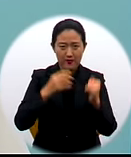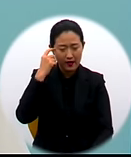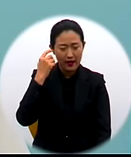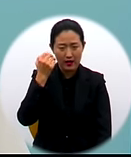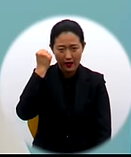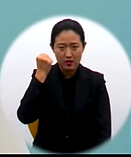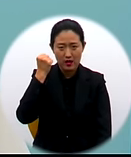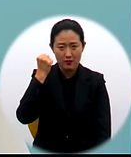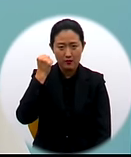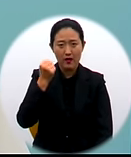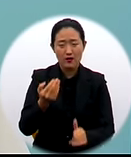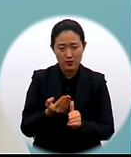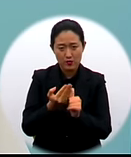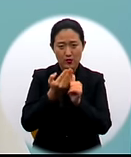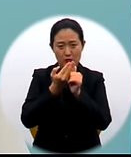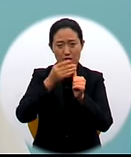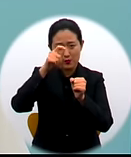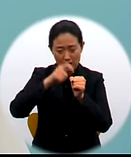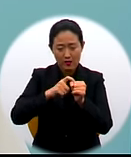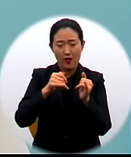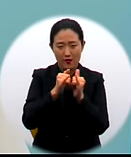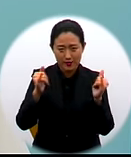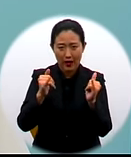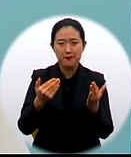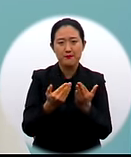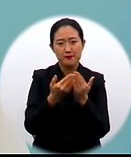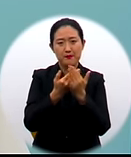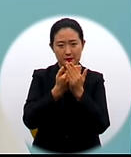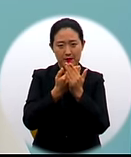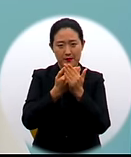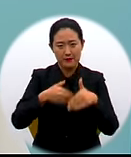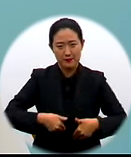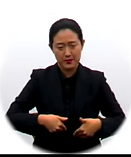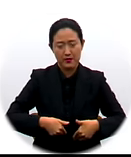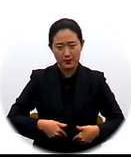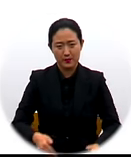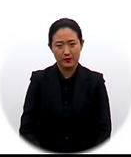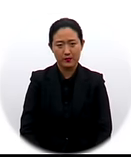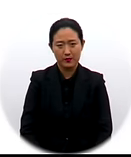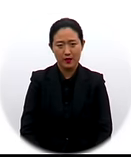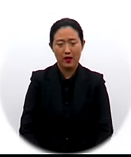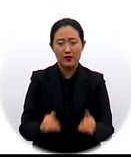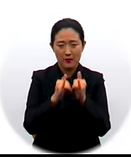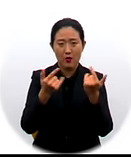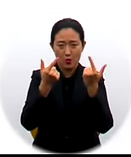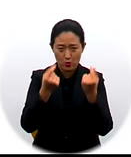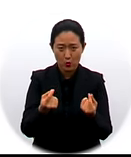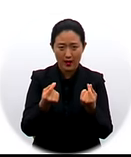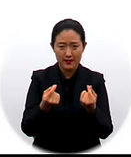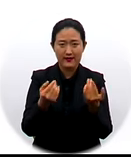개념도 도입이 되고요. 이때부터 기업들은 똑같은 일을 하던 인사팀이지만 HR팀이라는 이름을 써서 휴먼